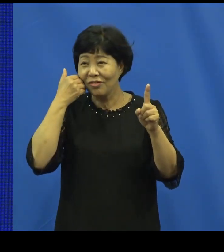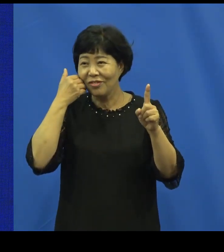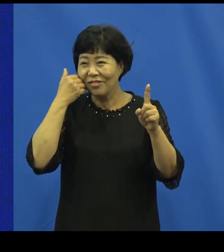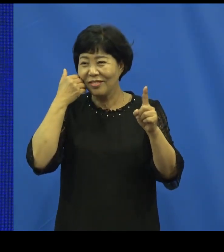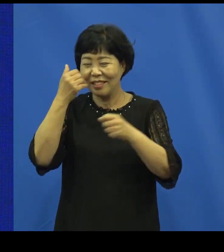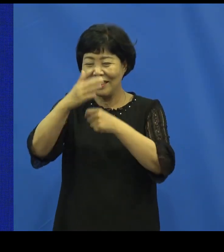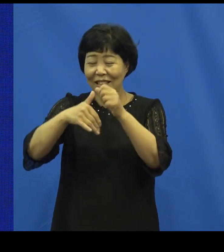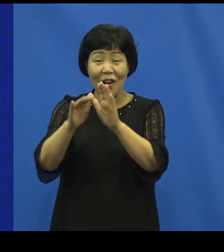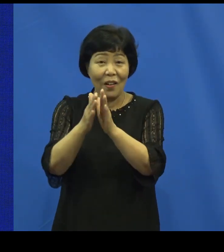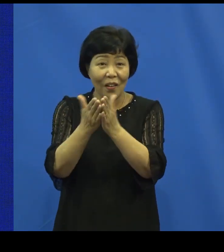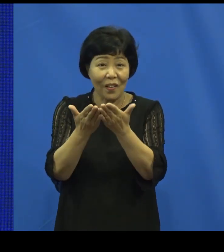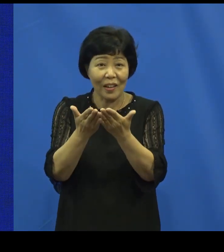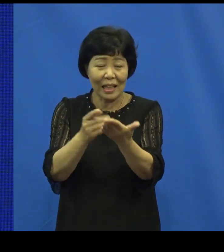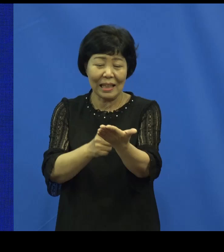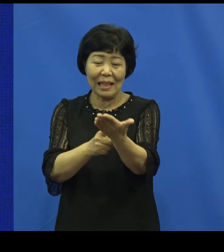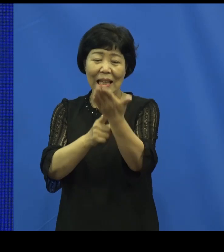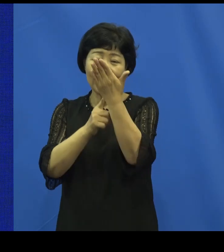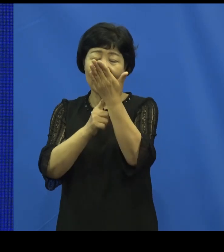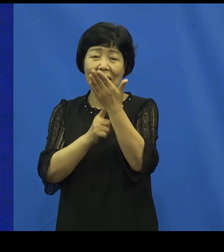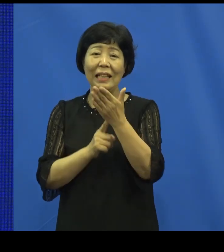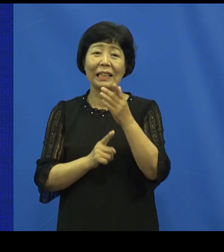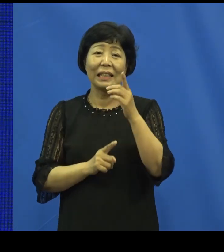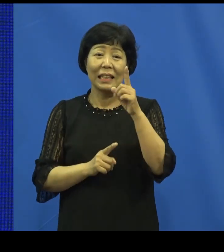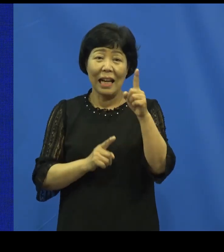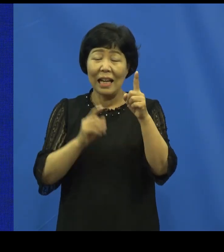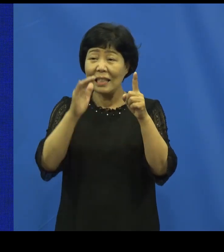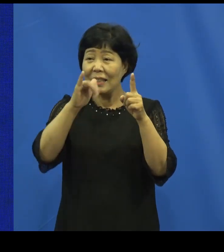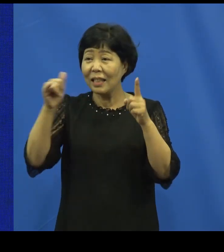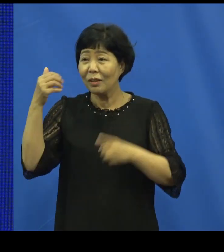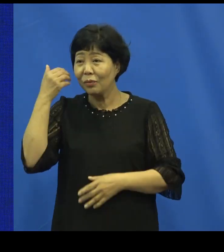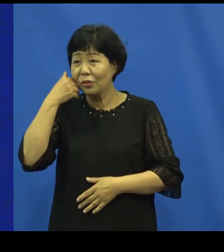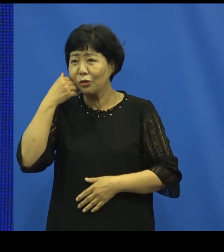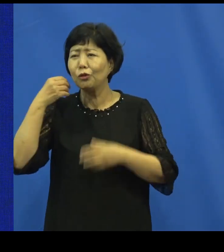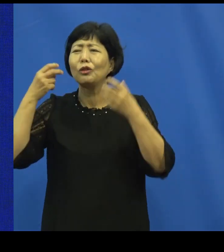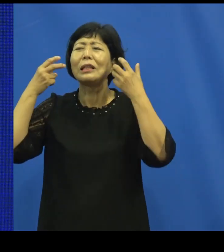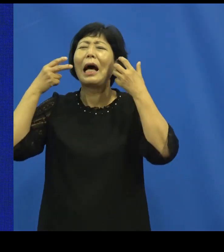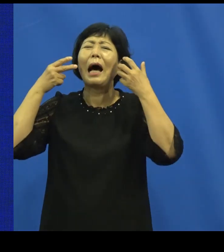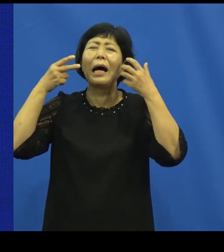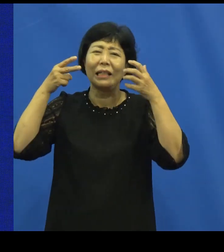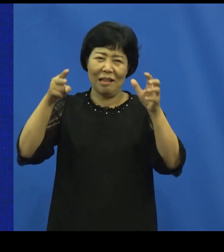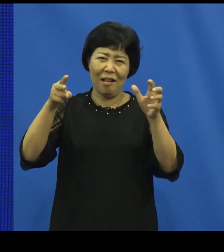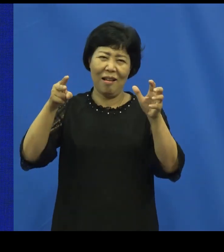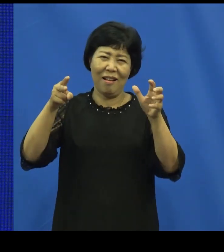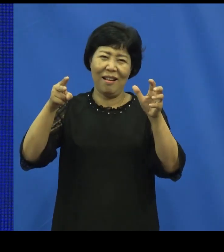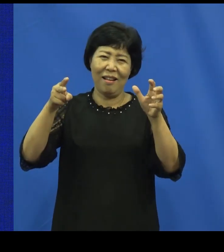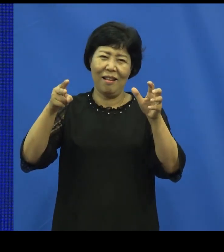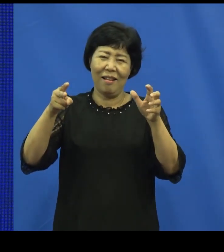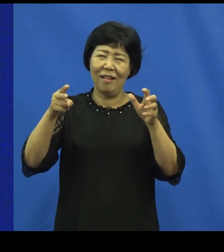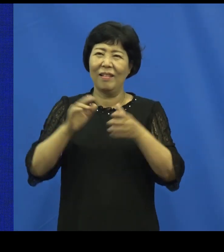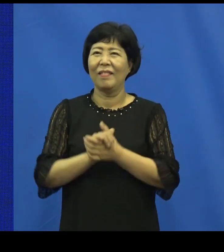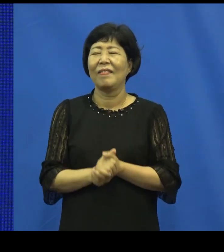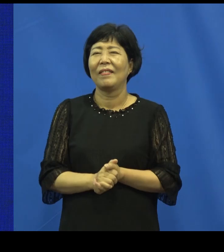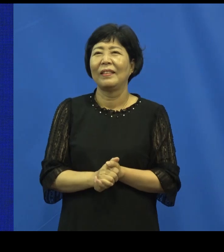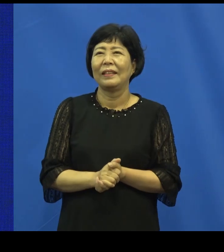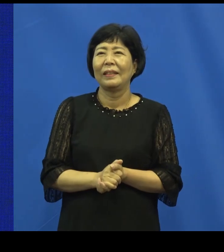독특한 한 사람을 우리가 찾아볼 수 있는, 그게 바로 우리가 잘 아는 구약의 다니엘이라고 하는 사람입니다.